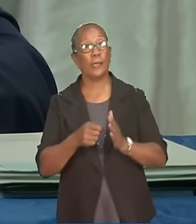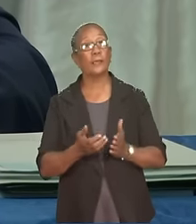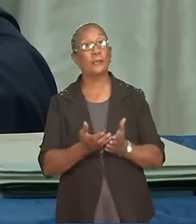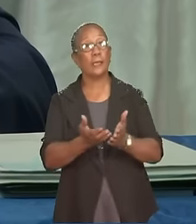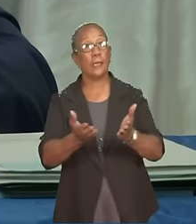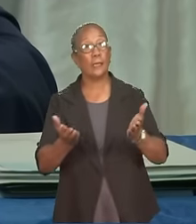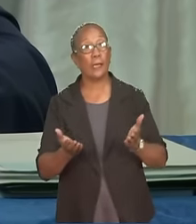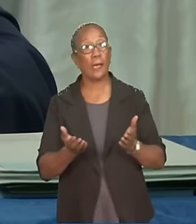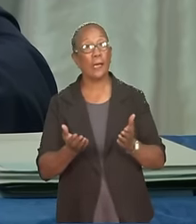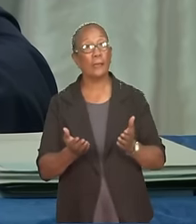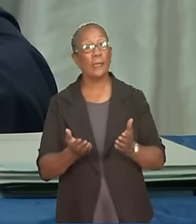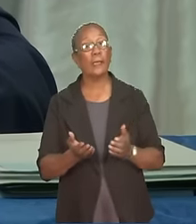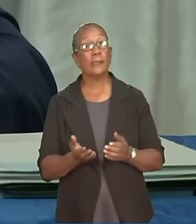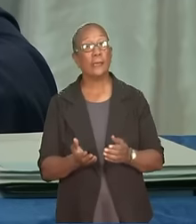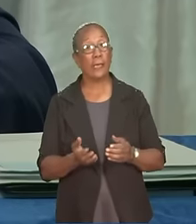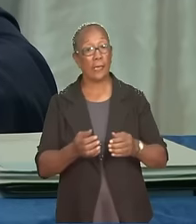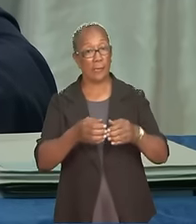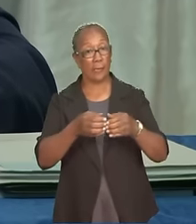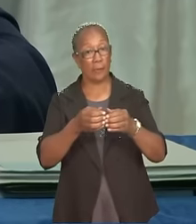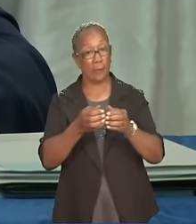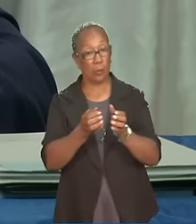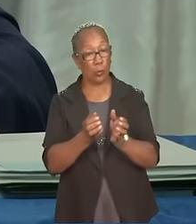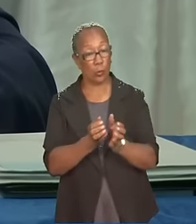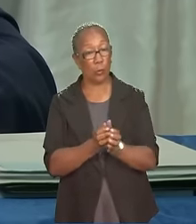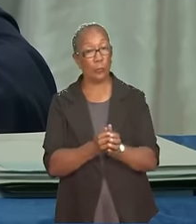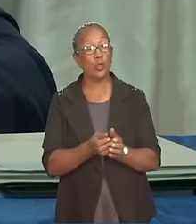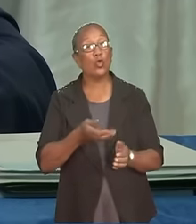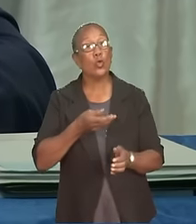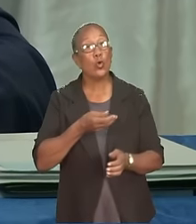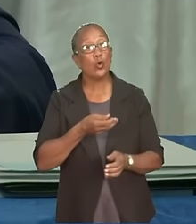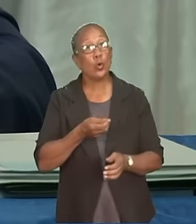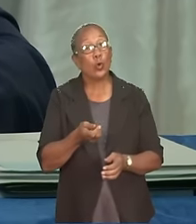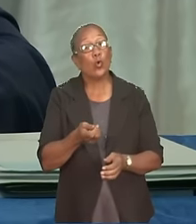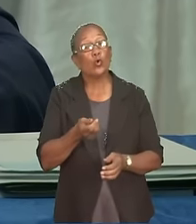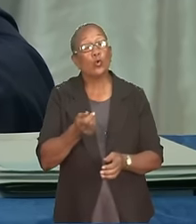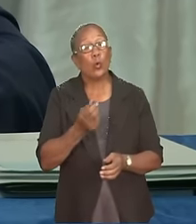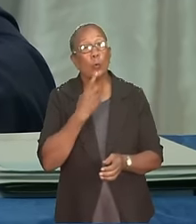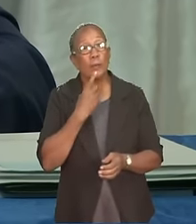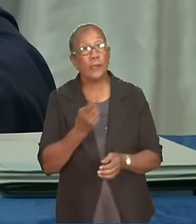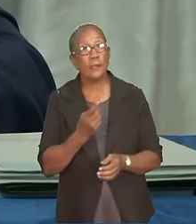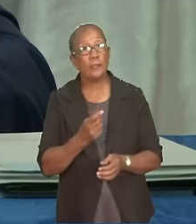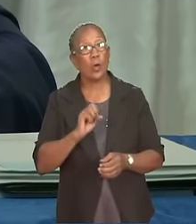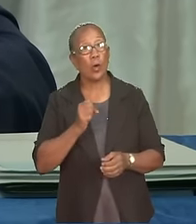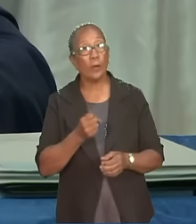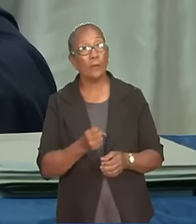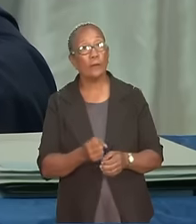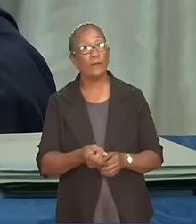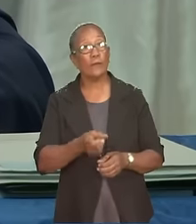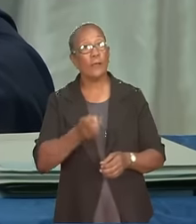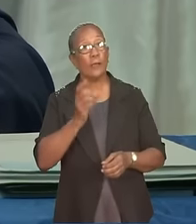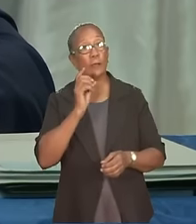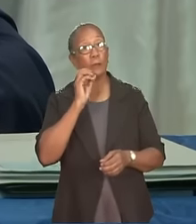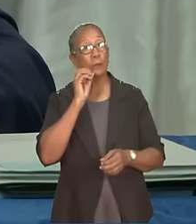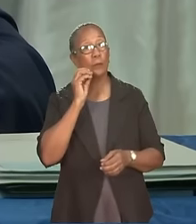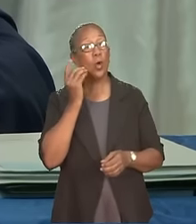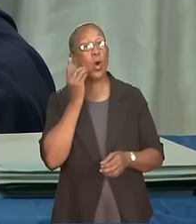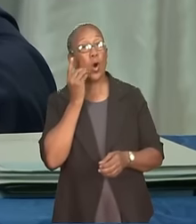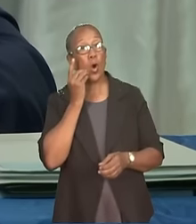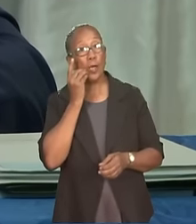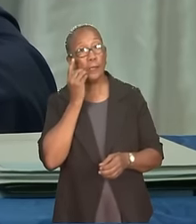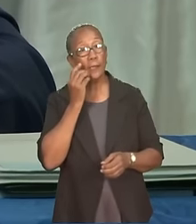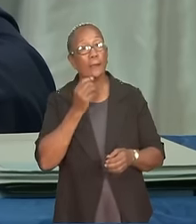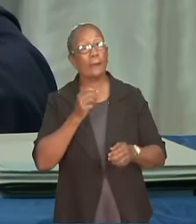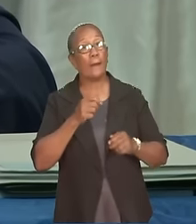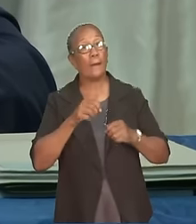de bidder die het goedkoopste is. En het verschil tussen beide bedrijven is ongeveer 100 miljoen. Dan begrijp je dat wij gaan